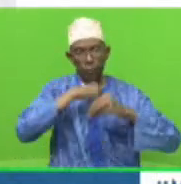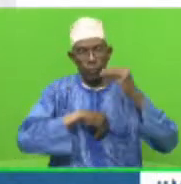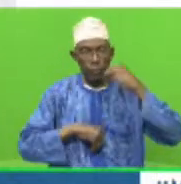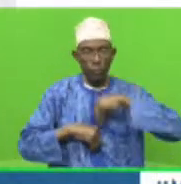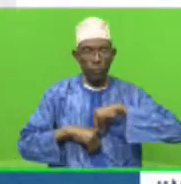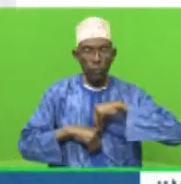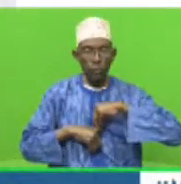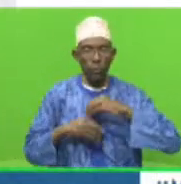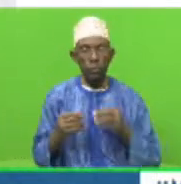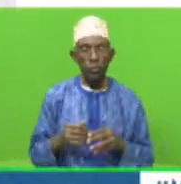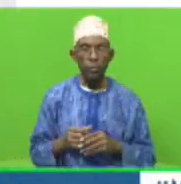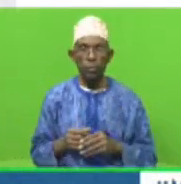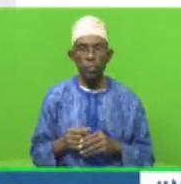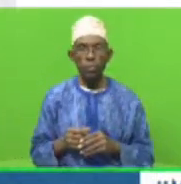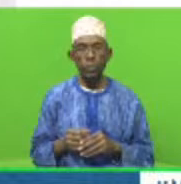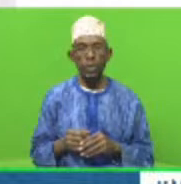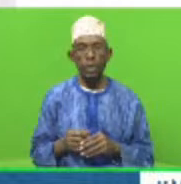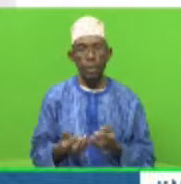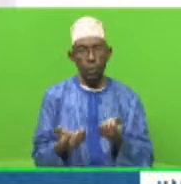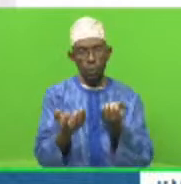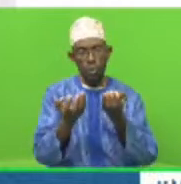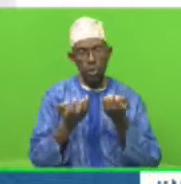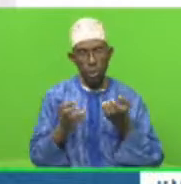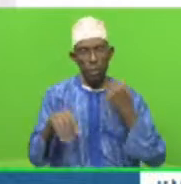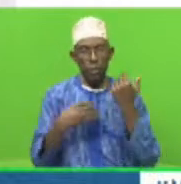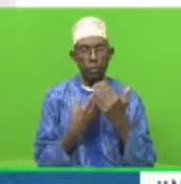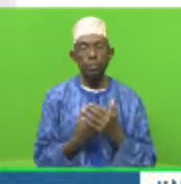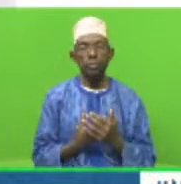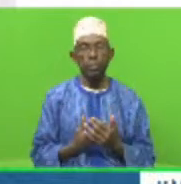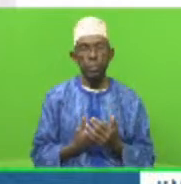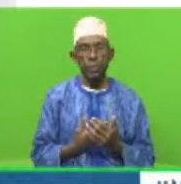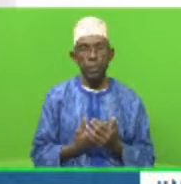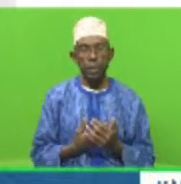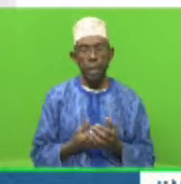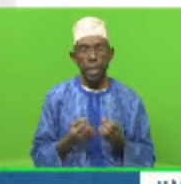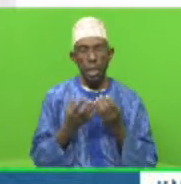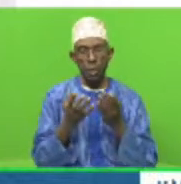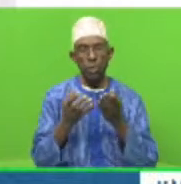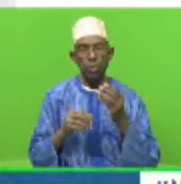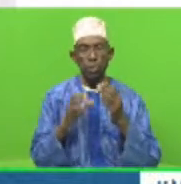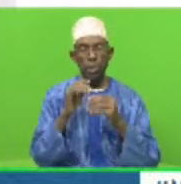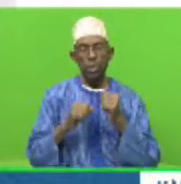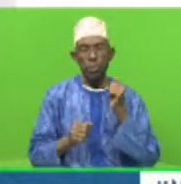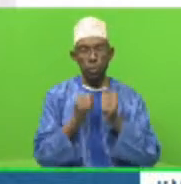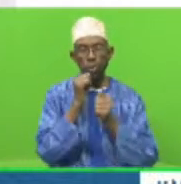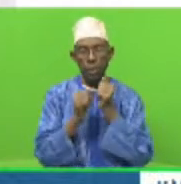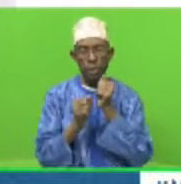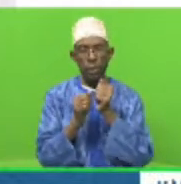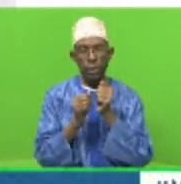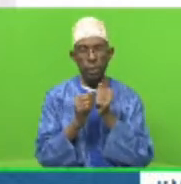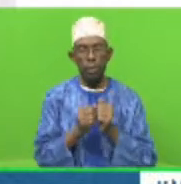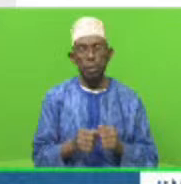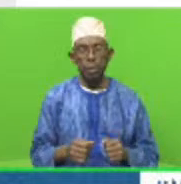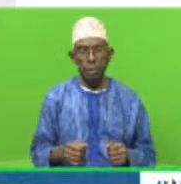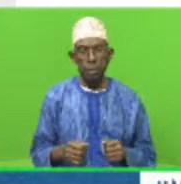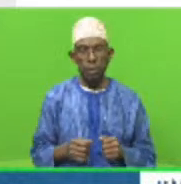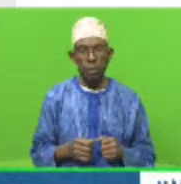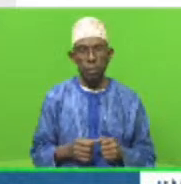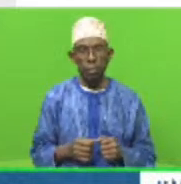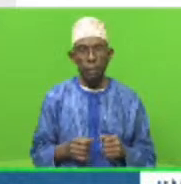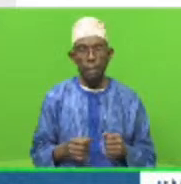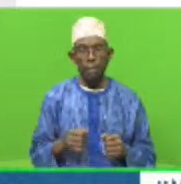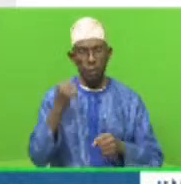شقاوة الإنسان وهوانه وخسرانه، فيجب أن تجنب ما يغيرها ويفسدها،